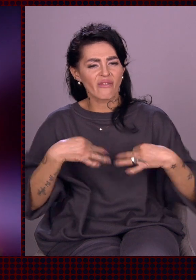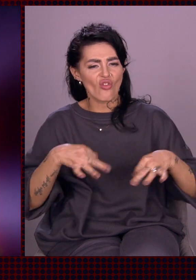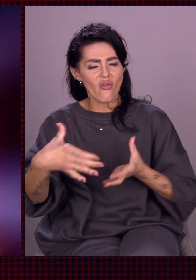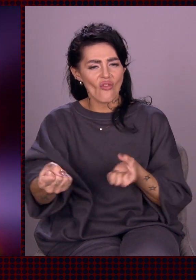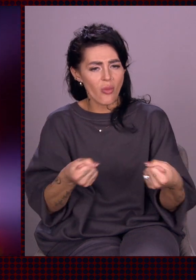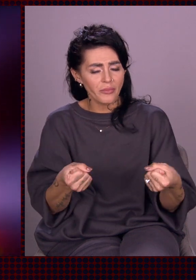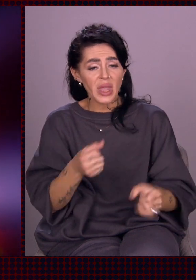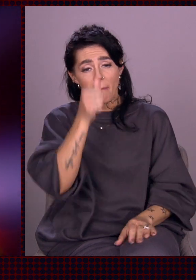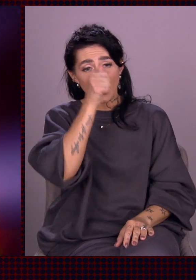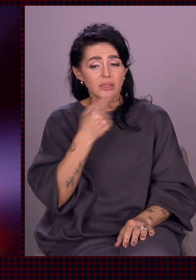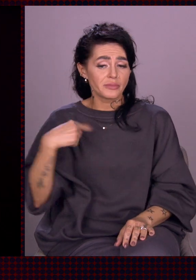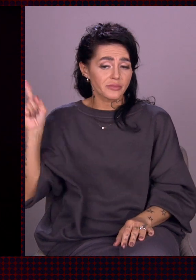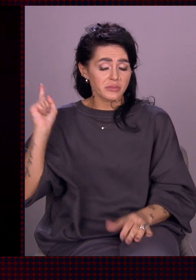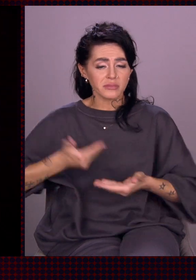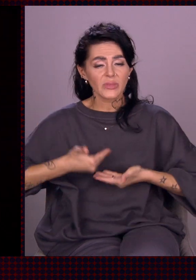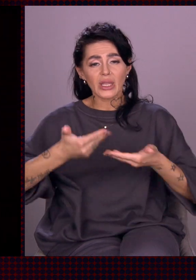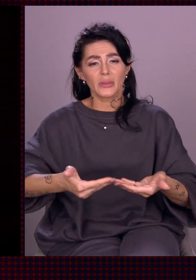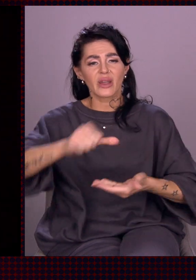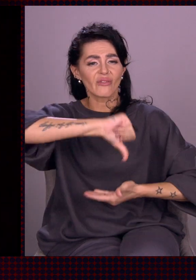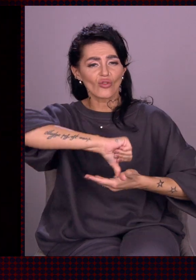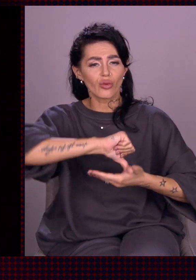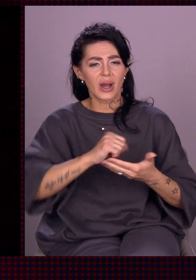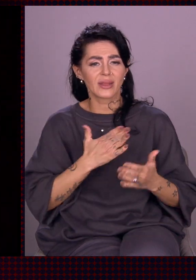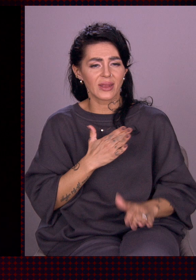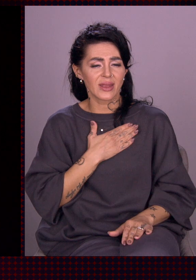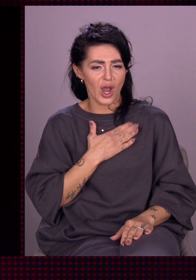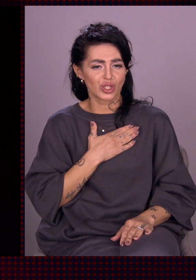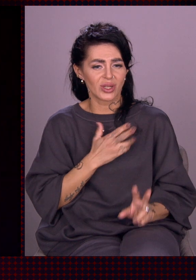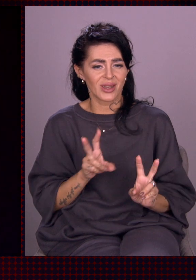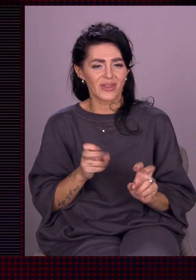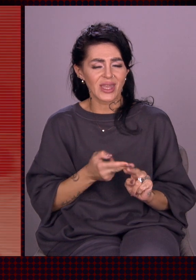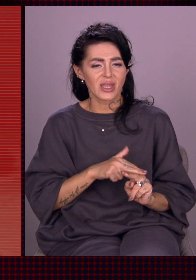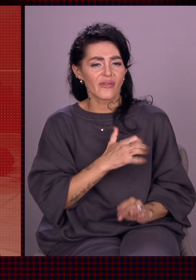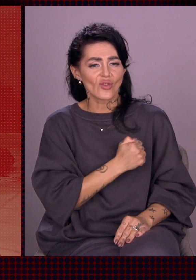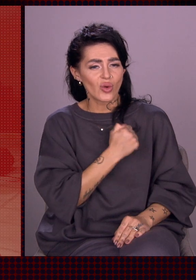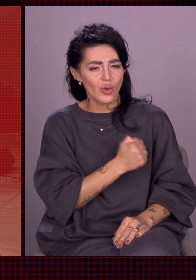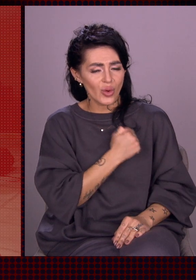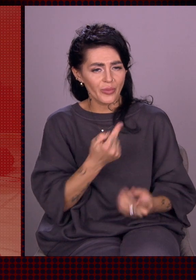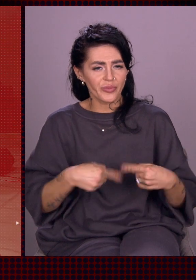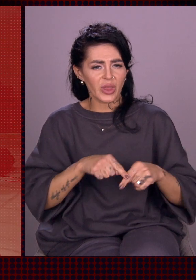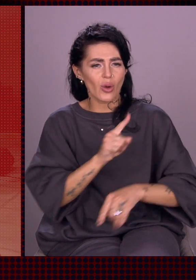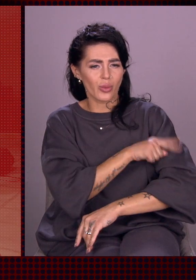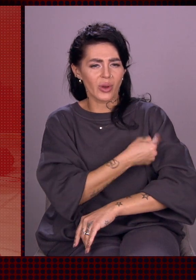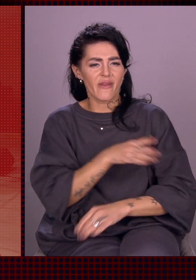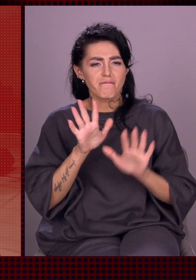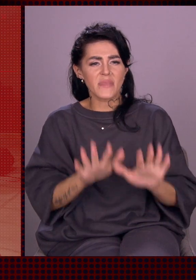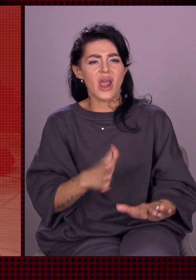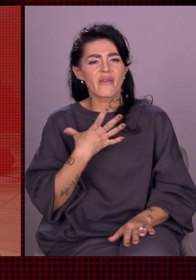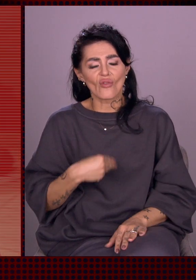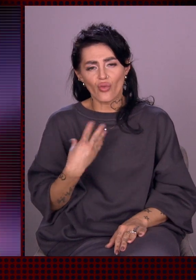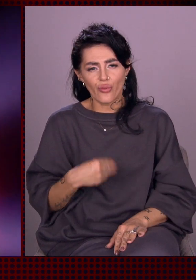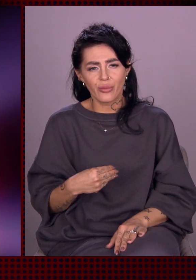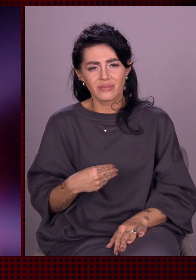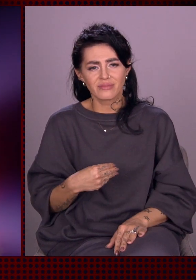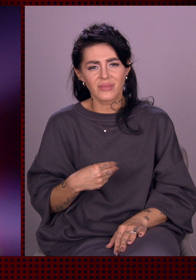мене запросили виступити для наших хлопців військовий госпіталь у Львові. Ви знаєте, я